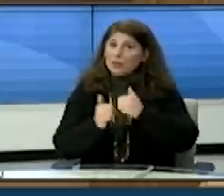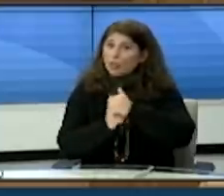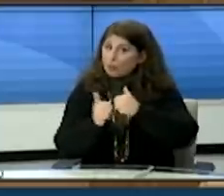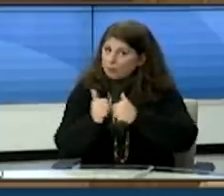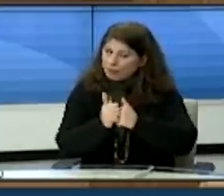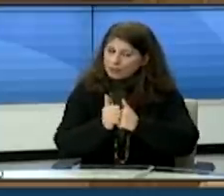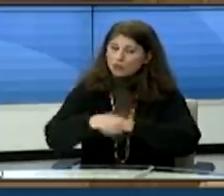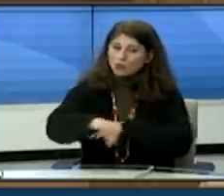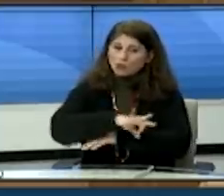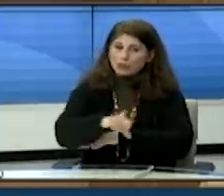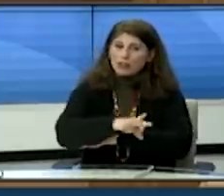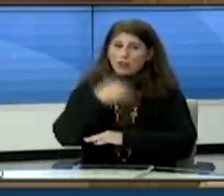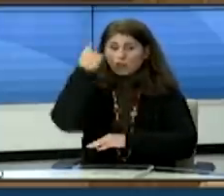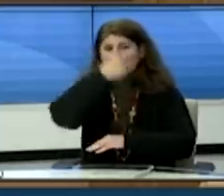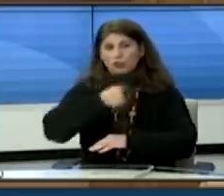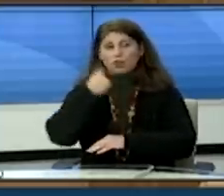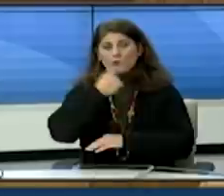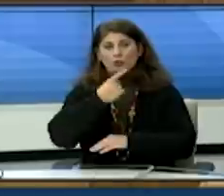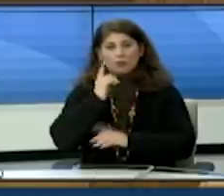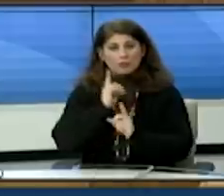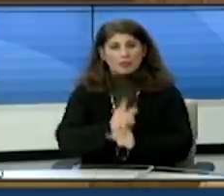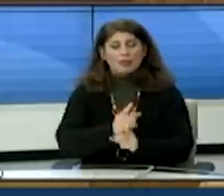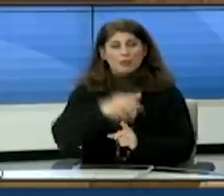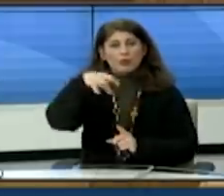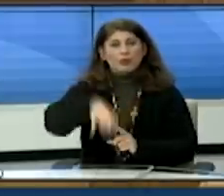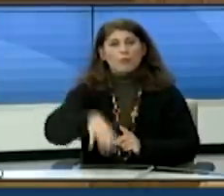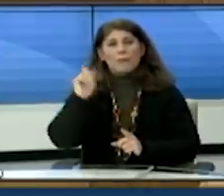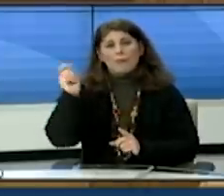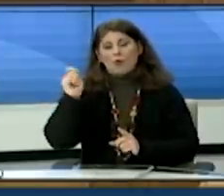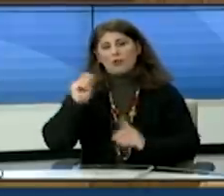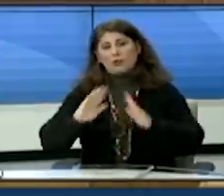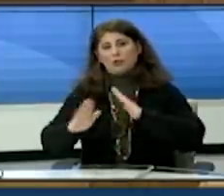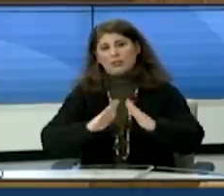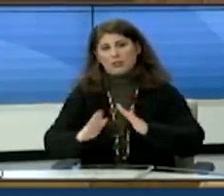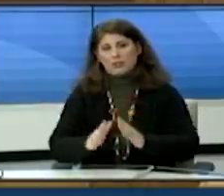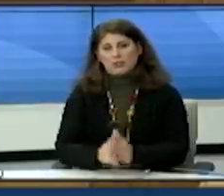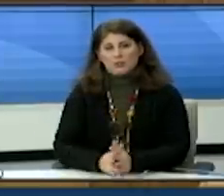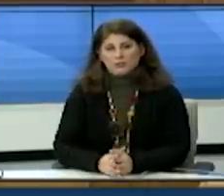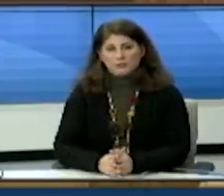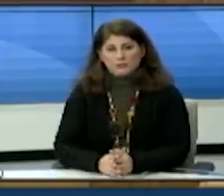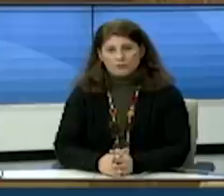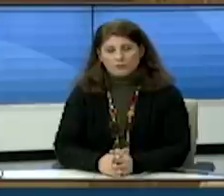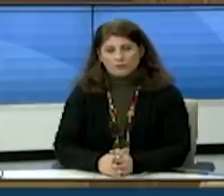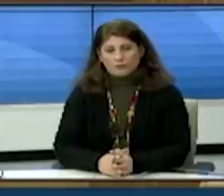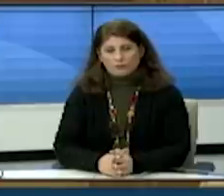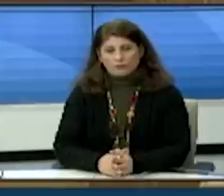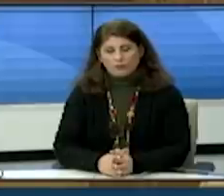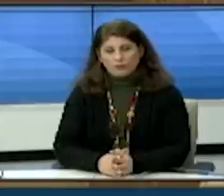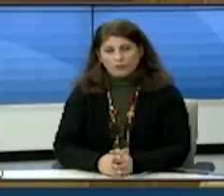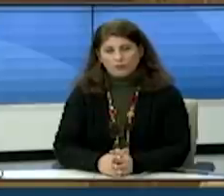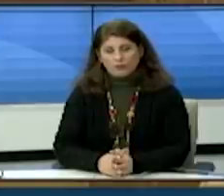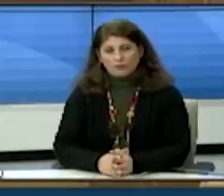υποδομές, το σχέδιο και το προσωπικό συγκεκριμένα στον τομέα της πολιτικής προστασίας. Όταν ο